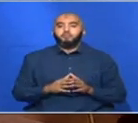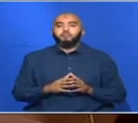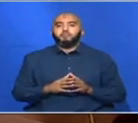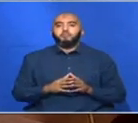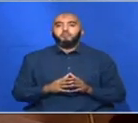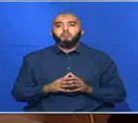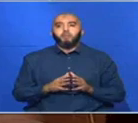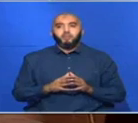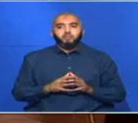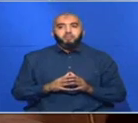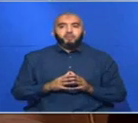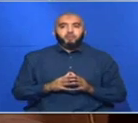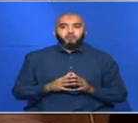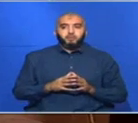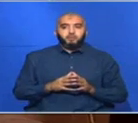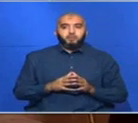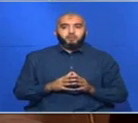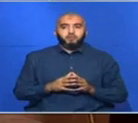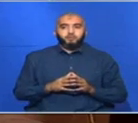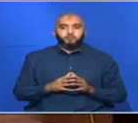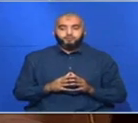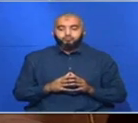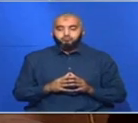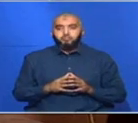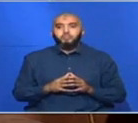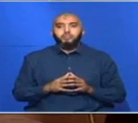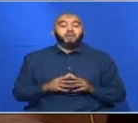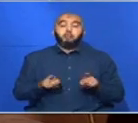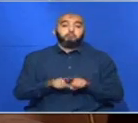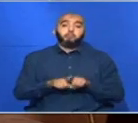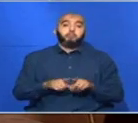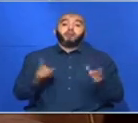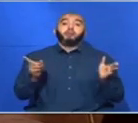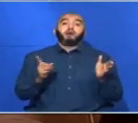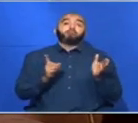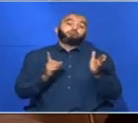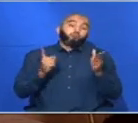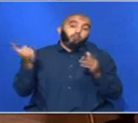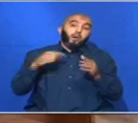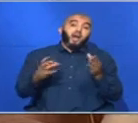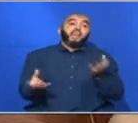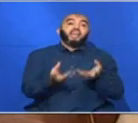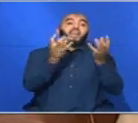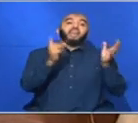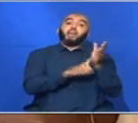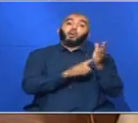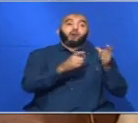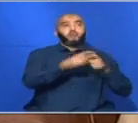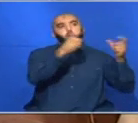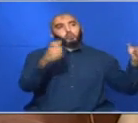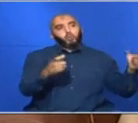وبحسب ال- ال- ال- ال- ال- ال- القانون الذي وضعوه لهذه الشركه وما الى ذلك